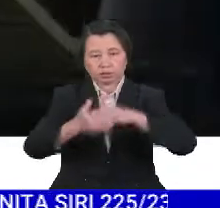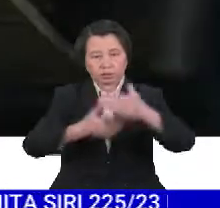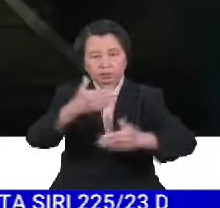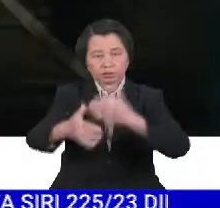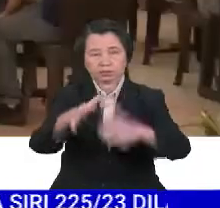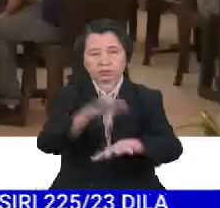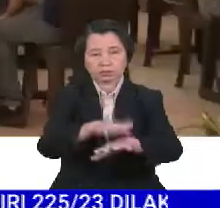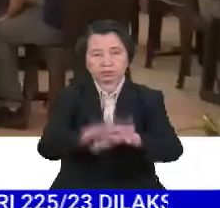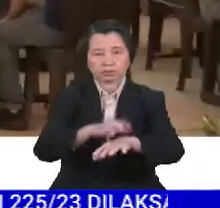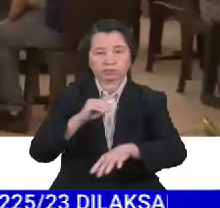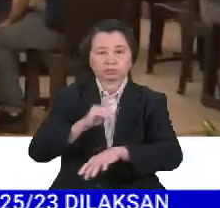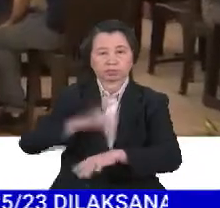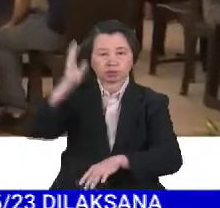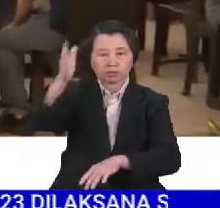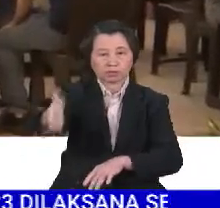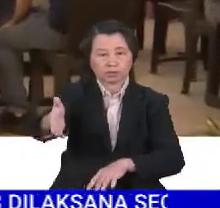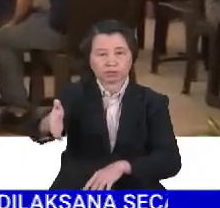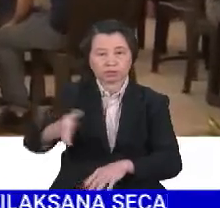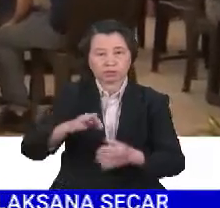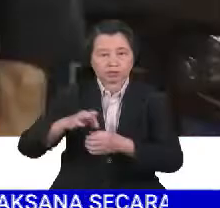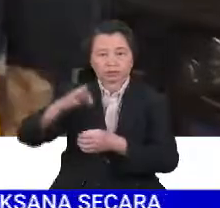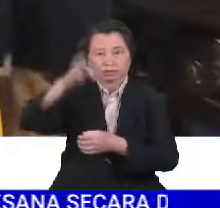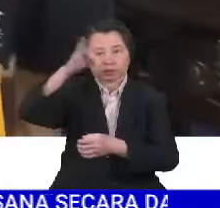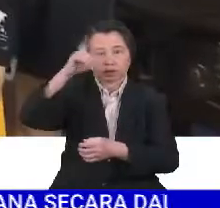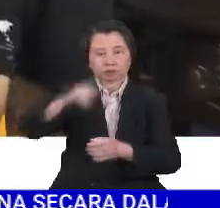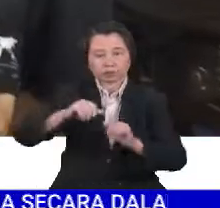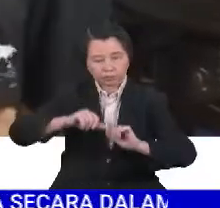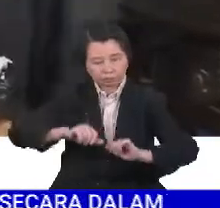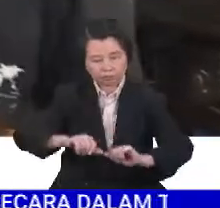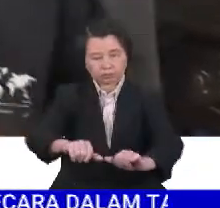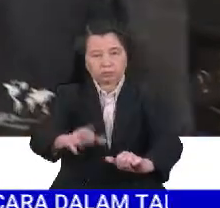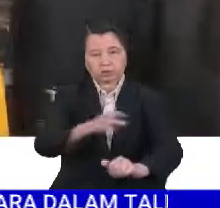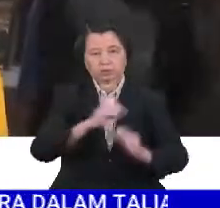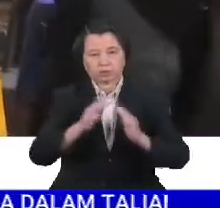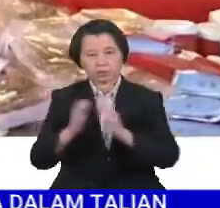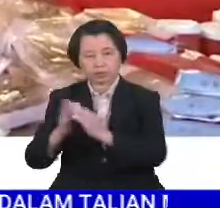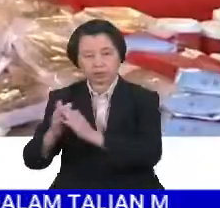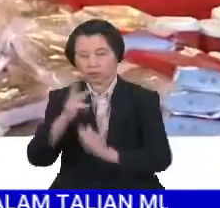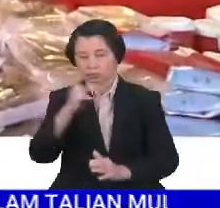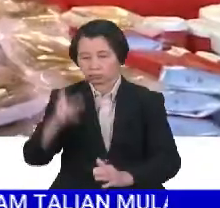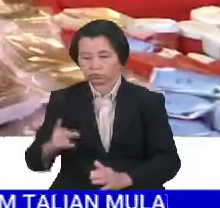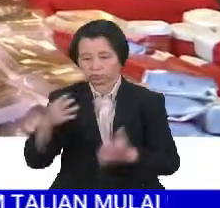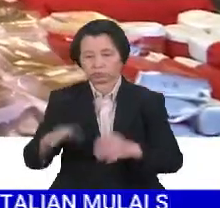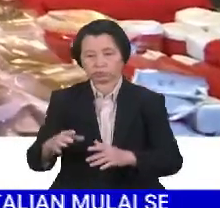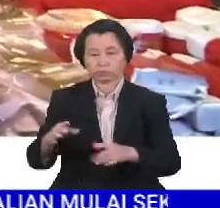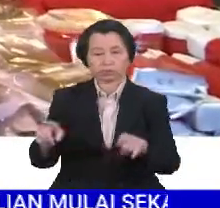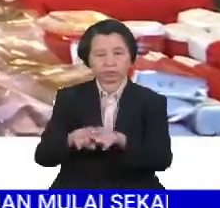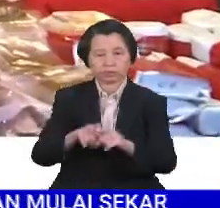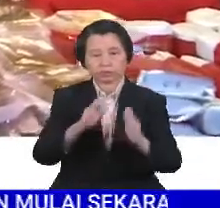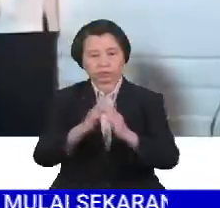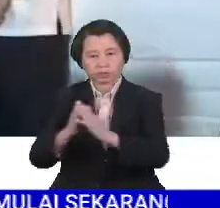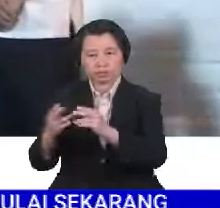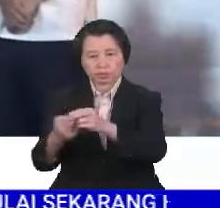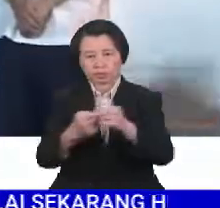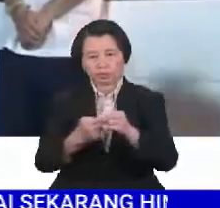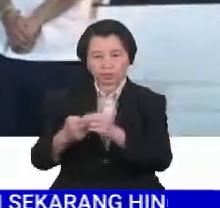lebih pesat pada masa akan datang justru semangat tersebut perlu diteruskan lebih-lebih lagi di bandara kucing yang telah dinobatkan sebagai bandaraya